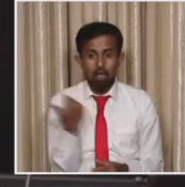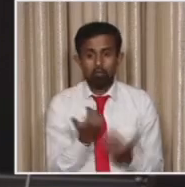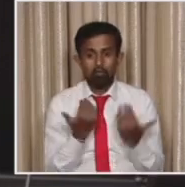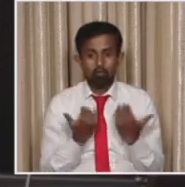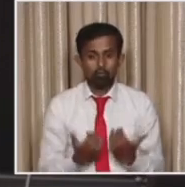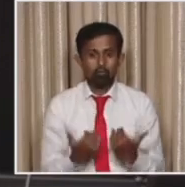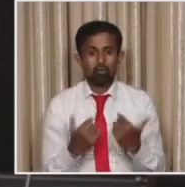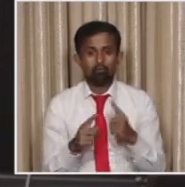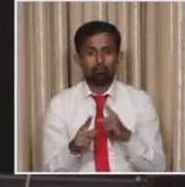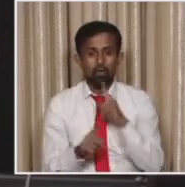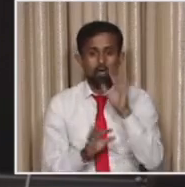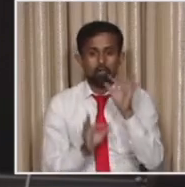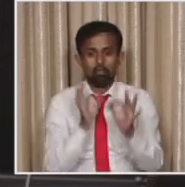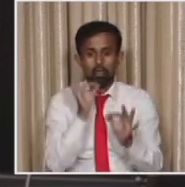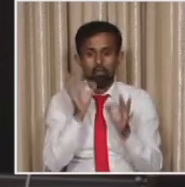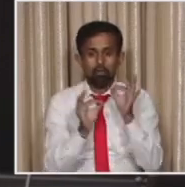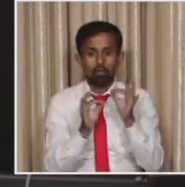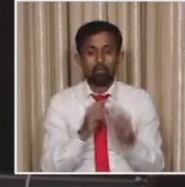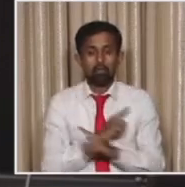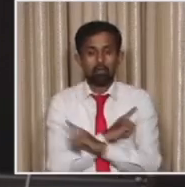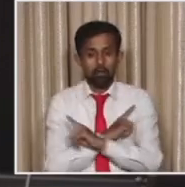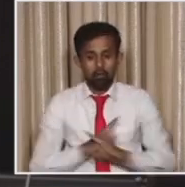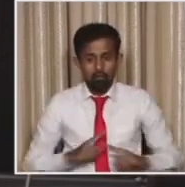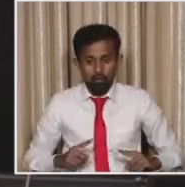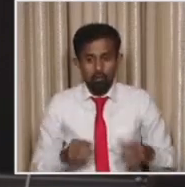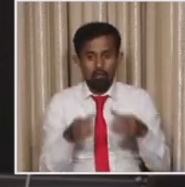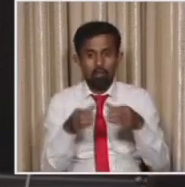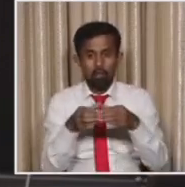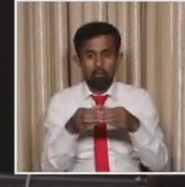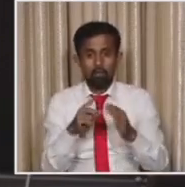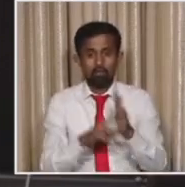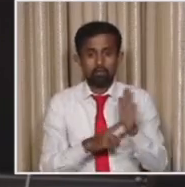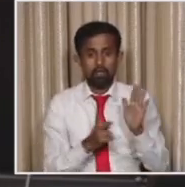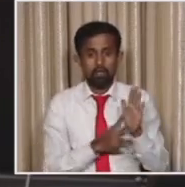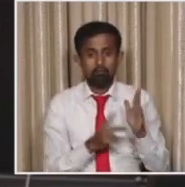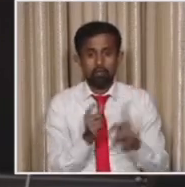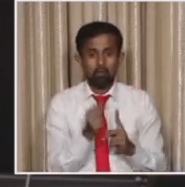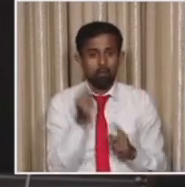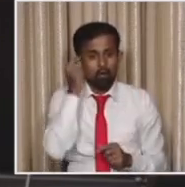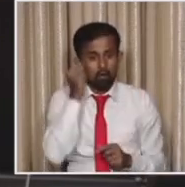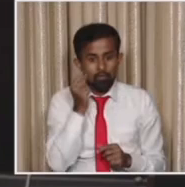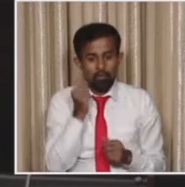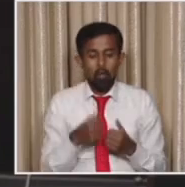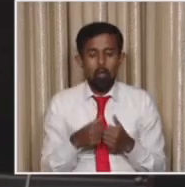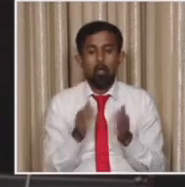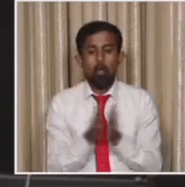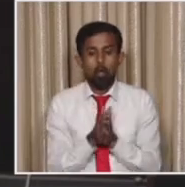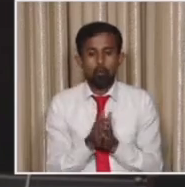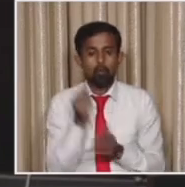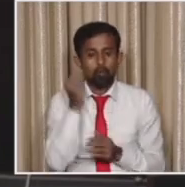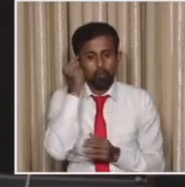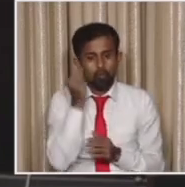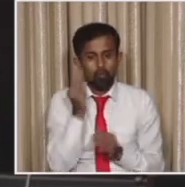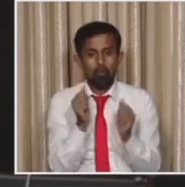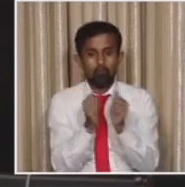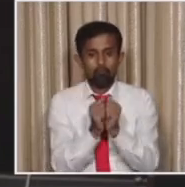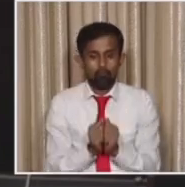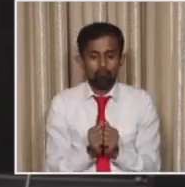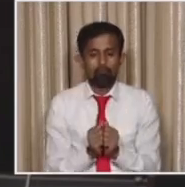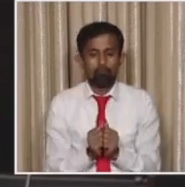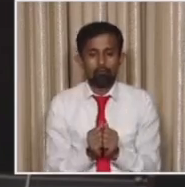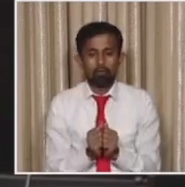වගේ කතා කෙරුවත් ඒ LTT ත්‍රස්තවාදය, JVP ත්‍රස්තවාදය මේ සියලුම ත්‍රස්තවාදී ක්‍රියාවලියන්